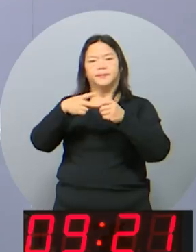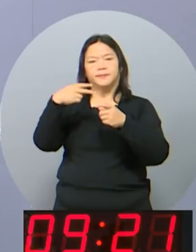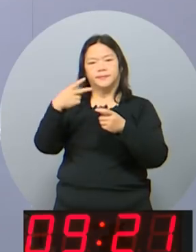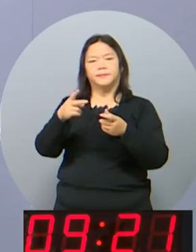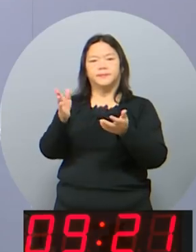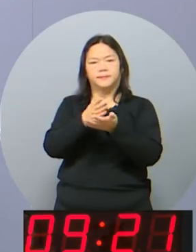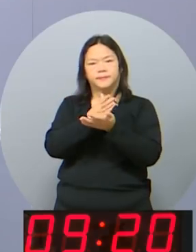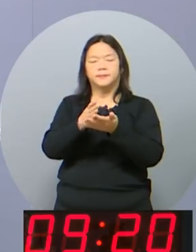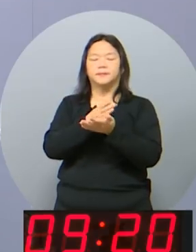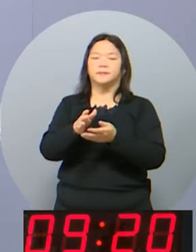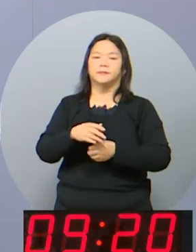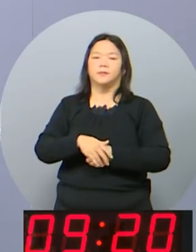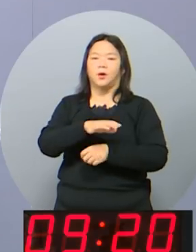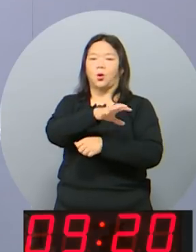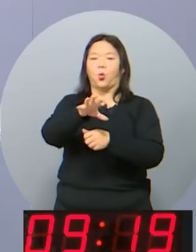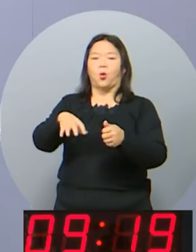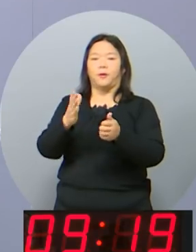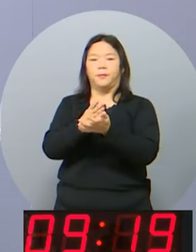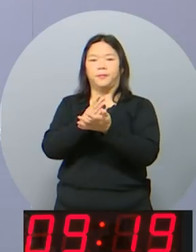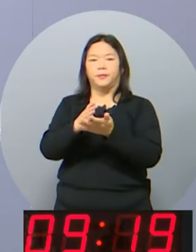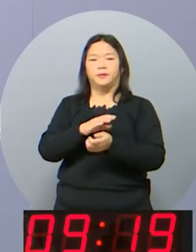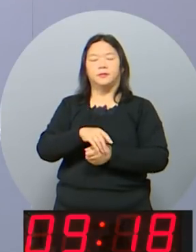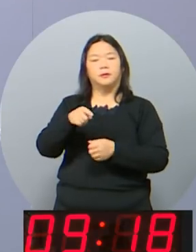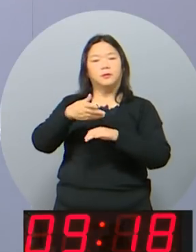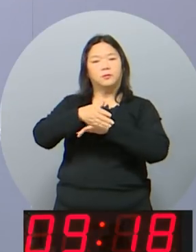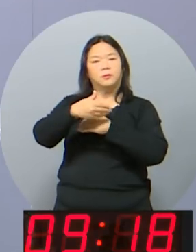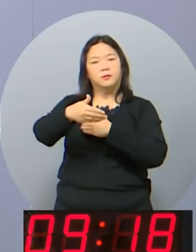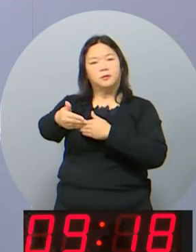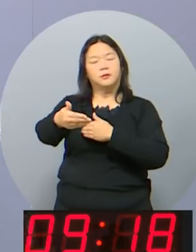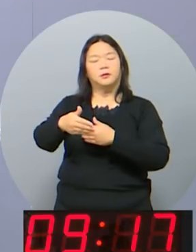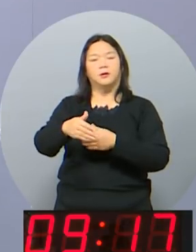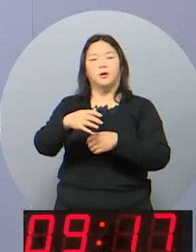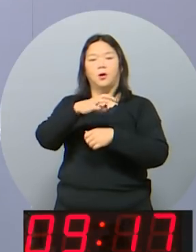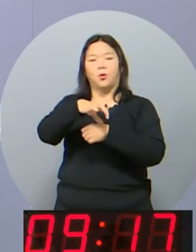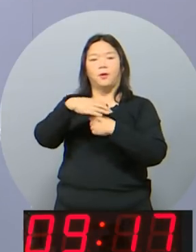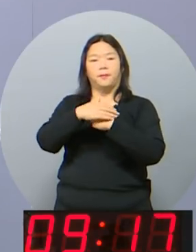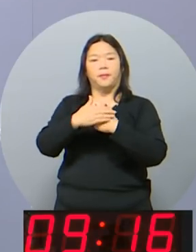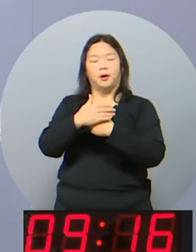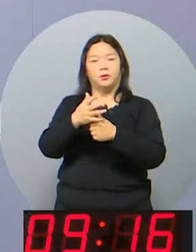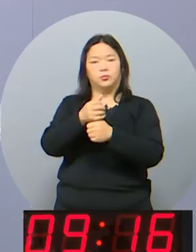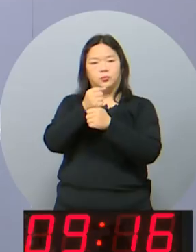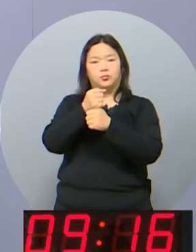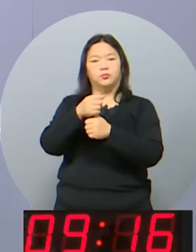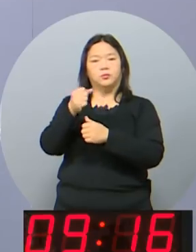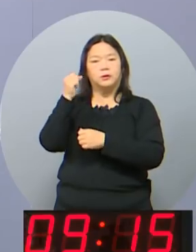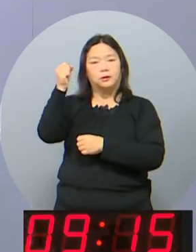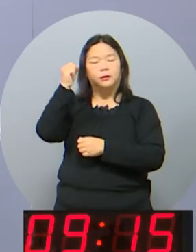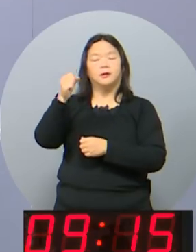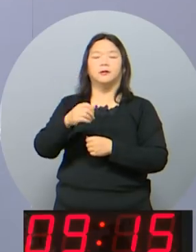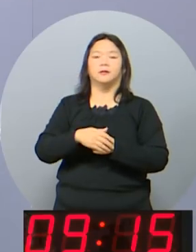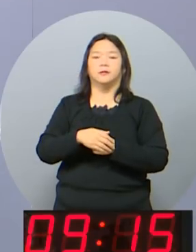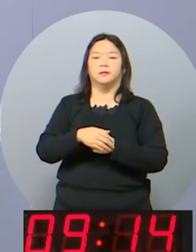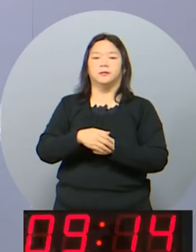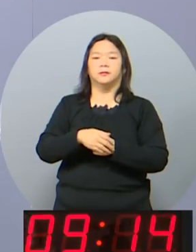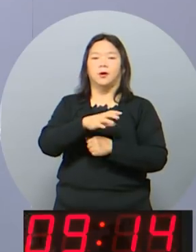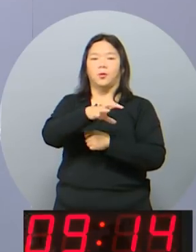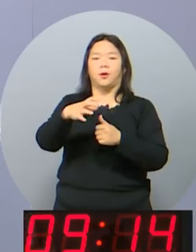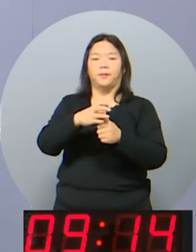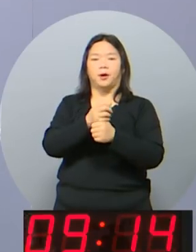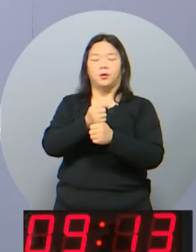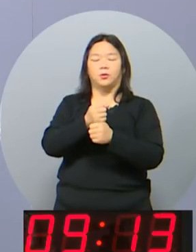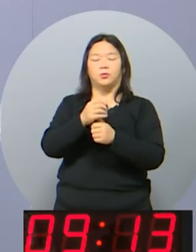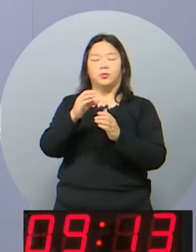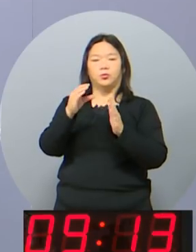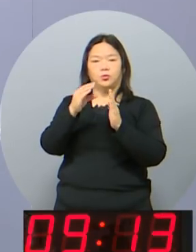环评。在这个过程当中，无论是到环保署的一个抗争，环保局的一个